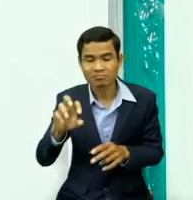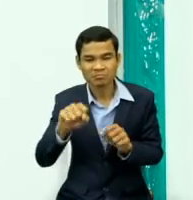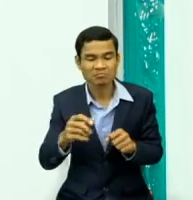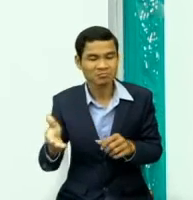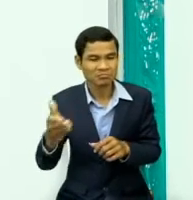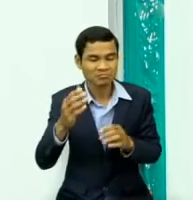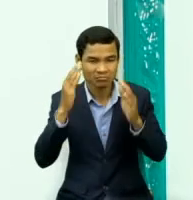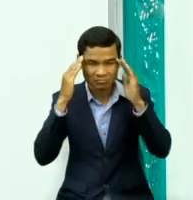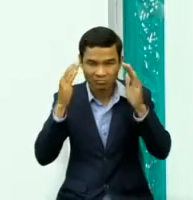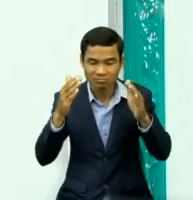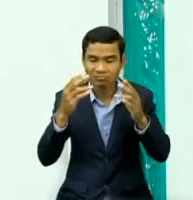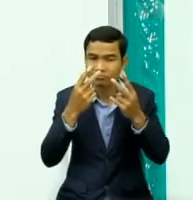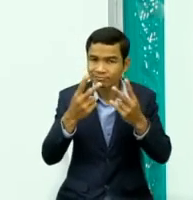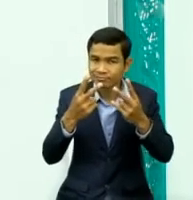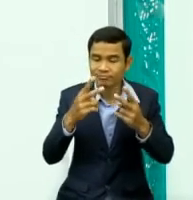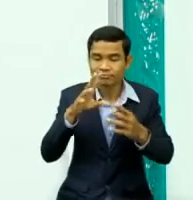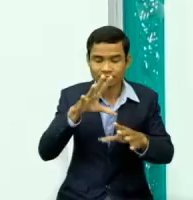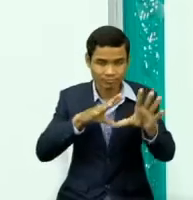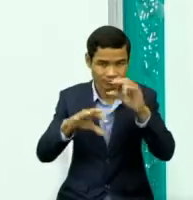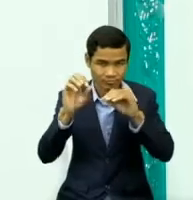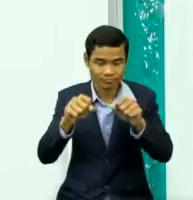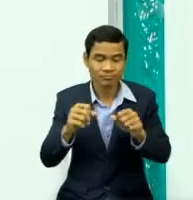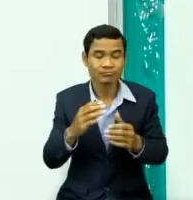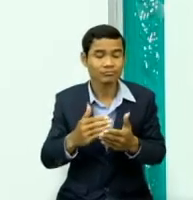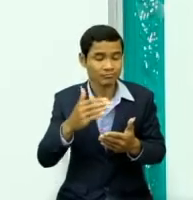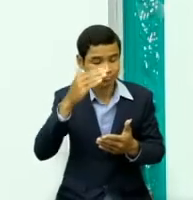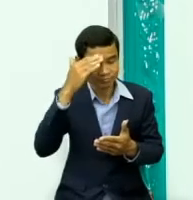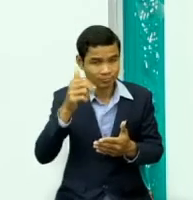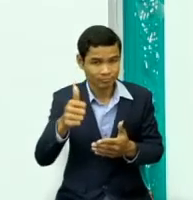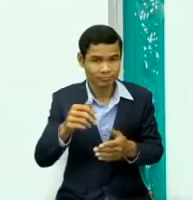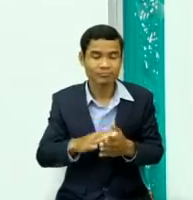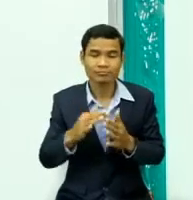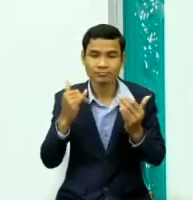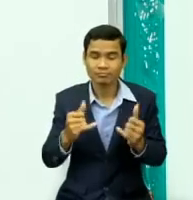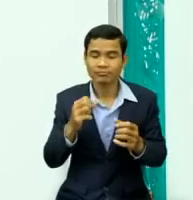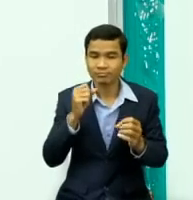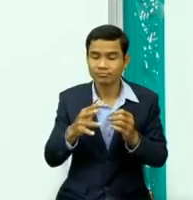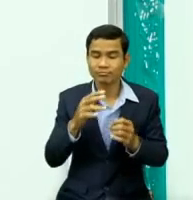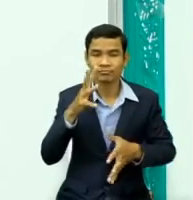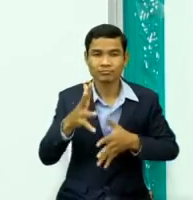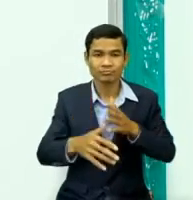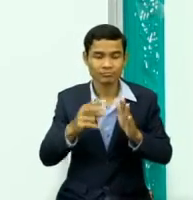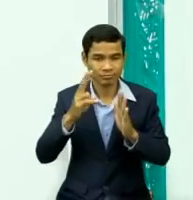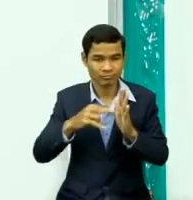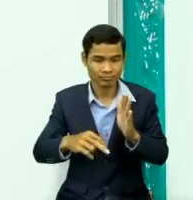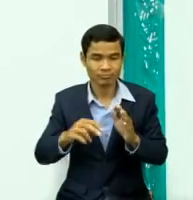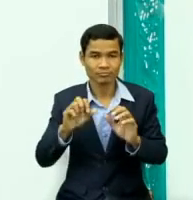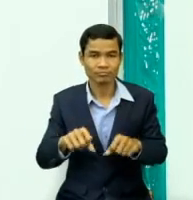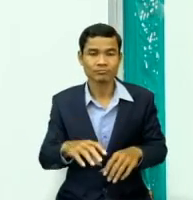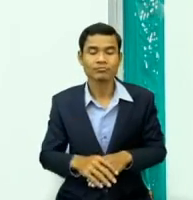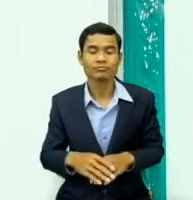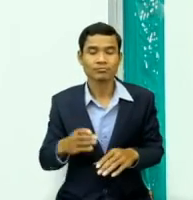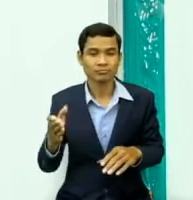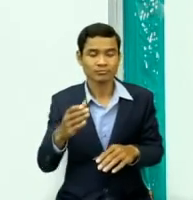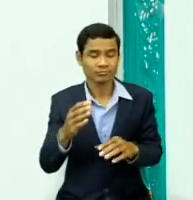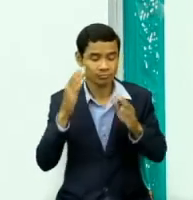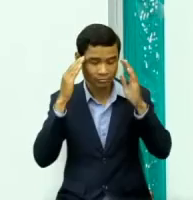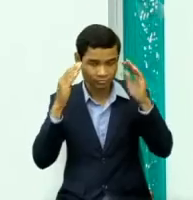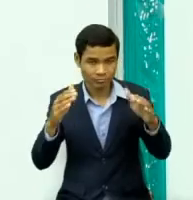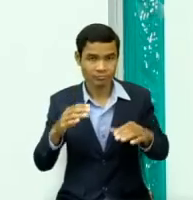từ cái hạt thạc mấy lọ cha lần này này cứ đừng chấp đam áp tập bọt ăn tập bọt này hơi chà con sắp tỉnh ở khả